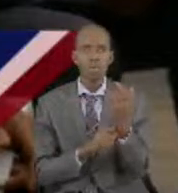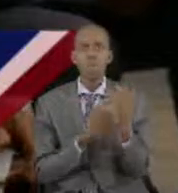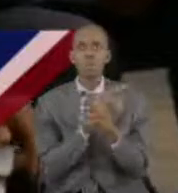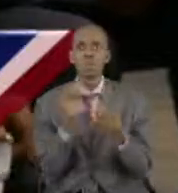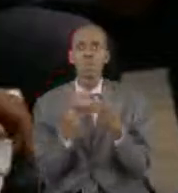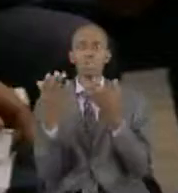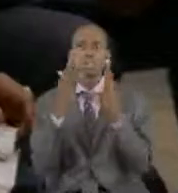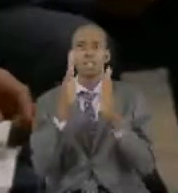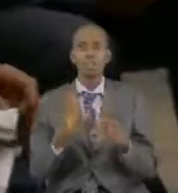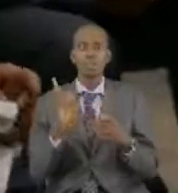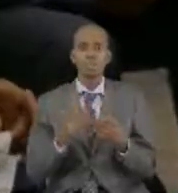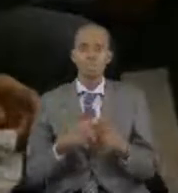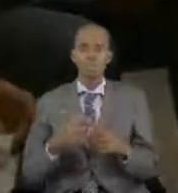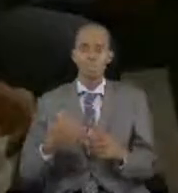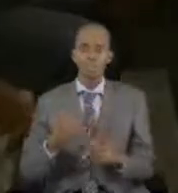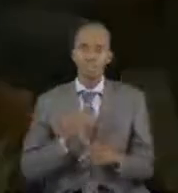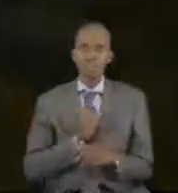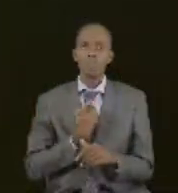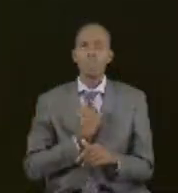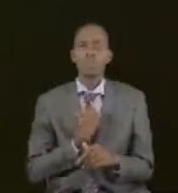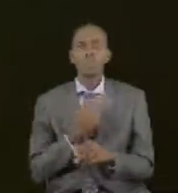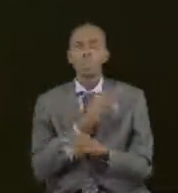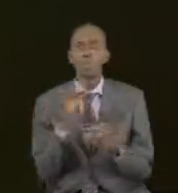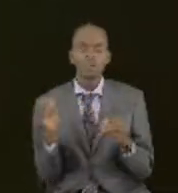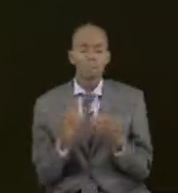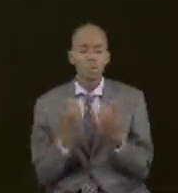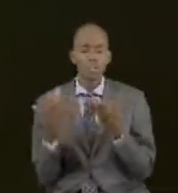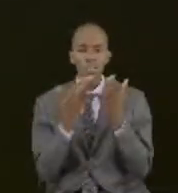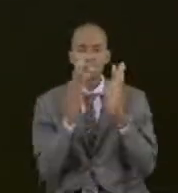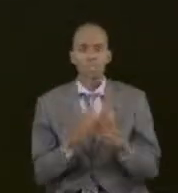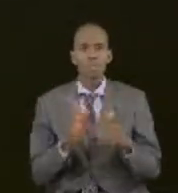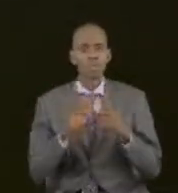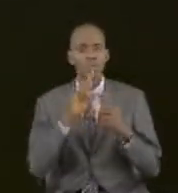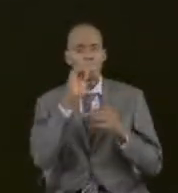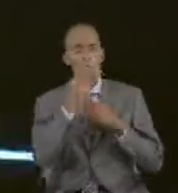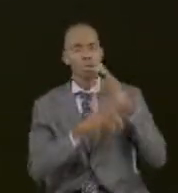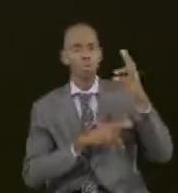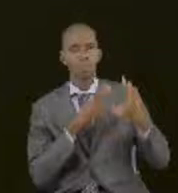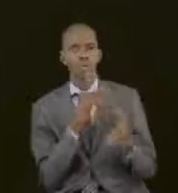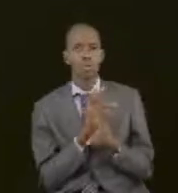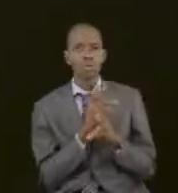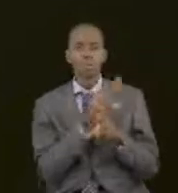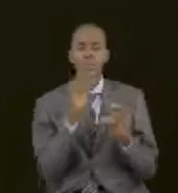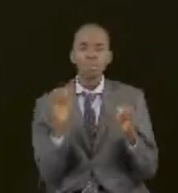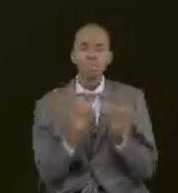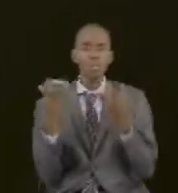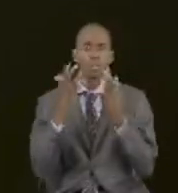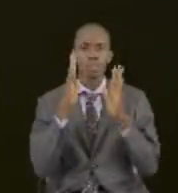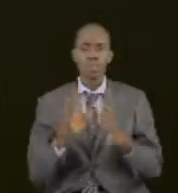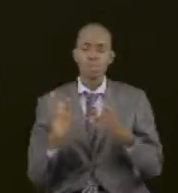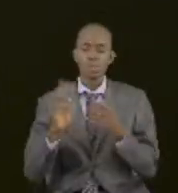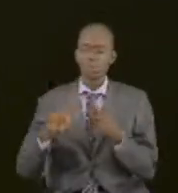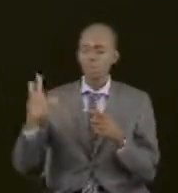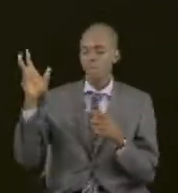péché, vous n'êtes plus serviteur de la chair, de la volonté de soi, vous n'êtes plus esclave de la chair, esclave